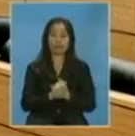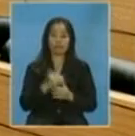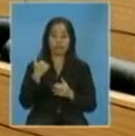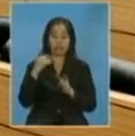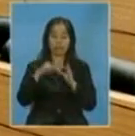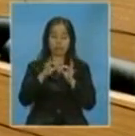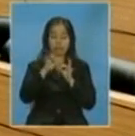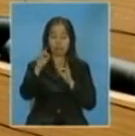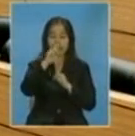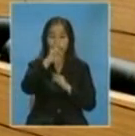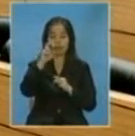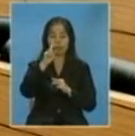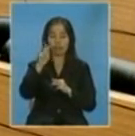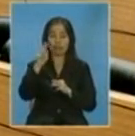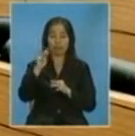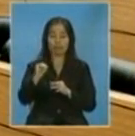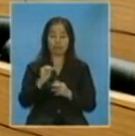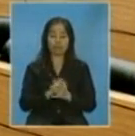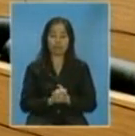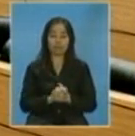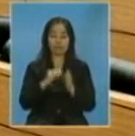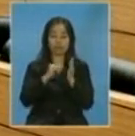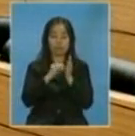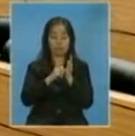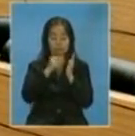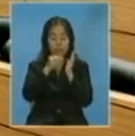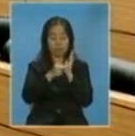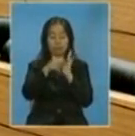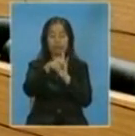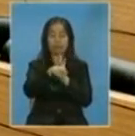กว่ากิโลเส้นทางจากกรุงเทพไปโคราช